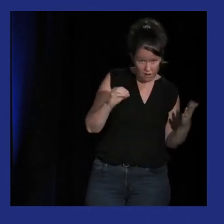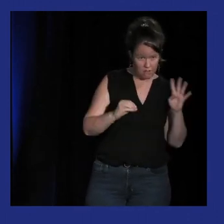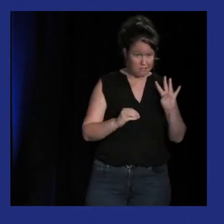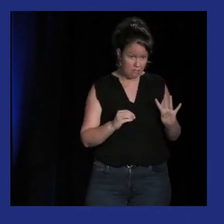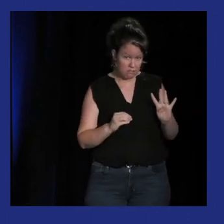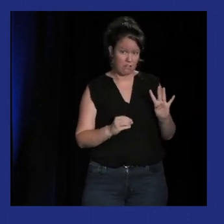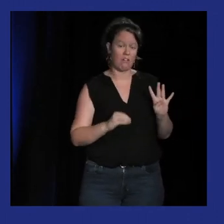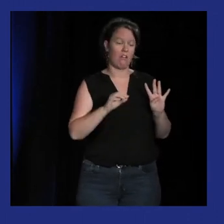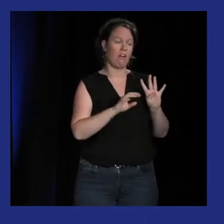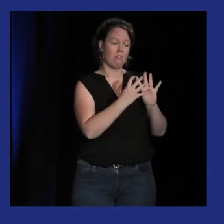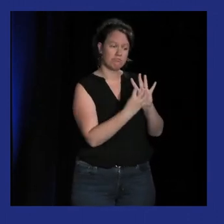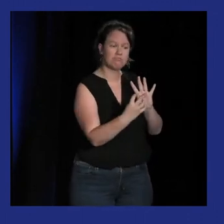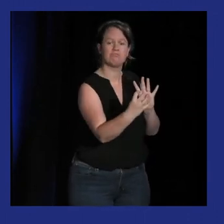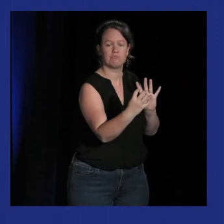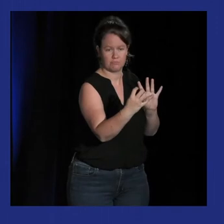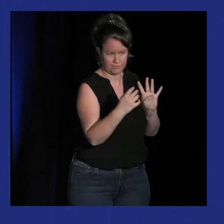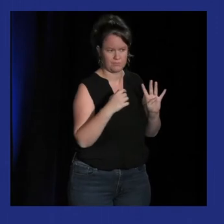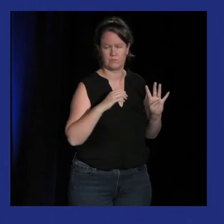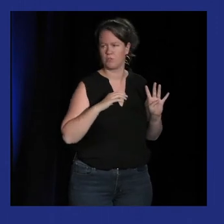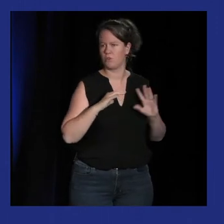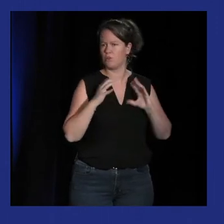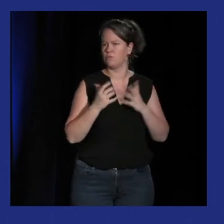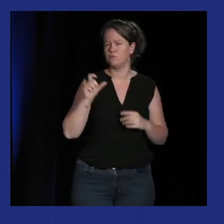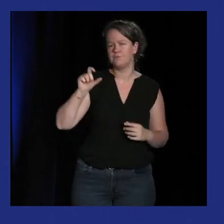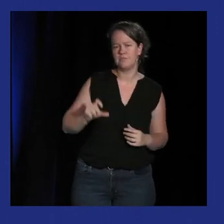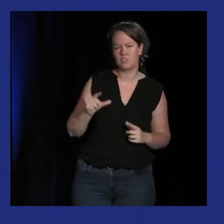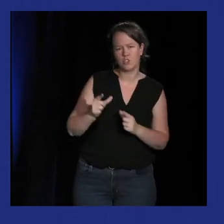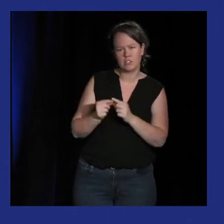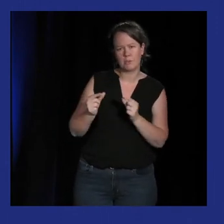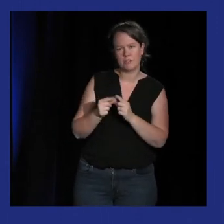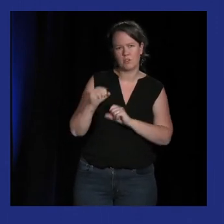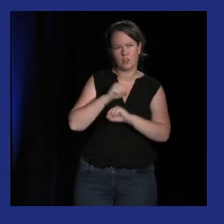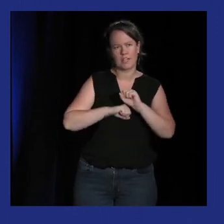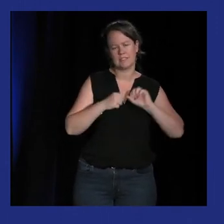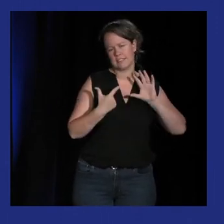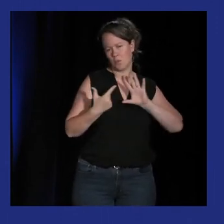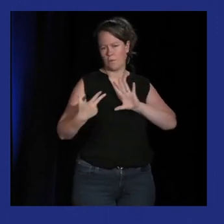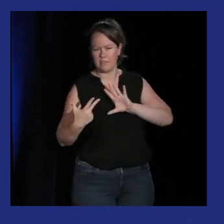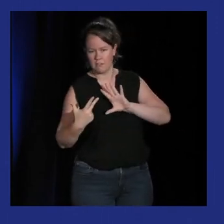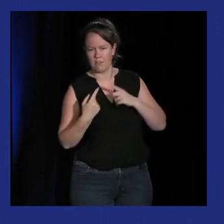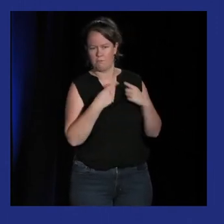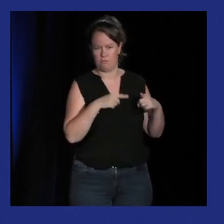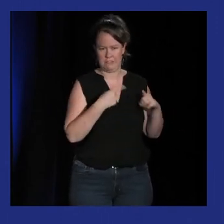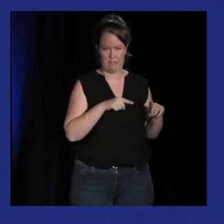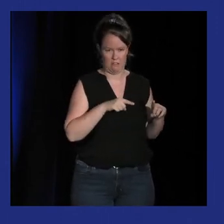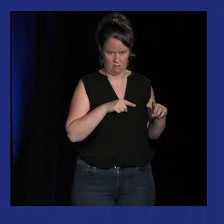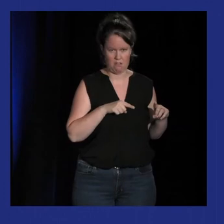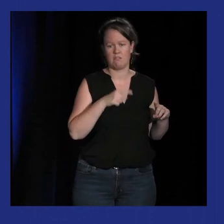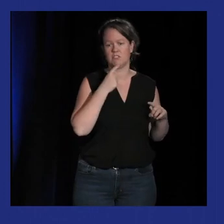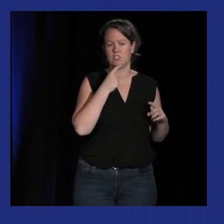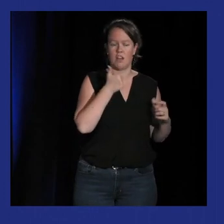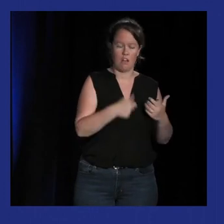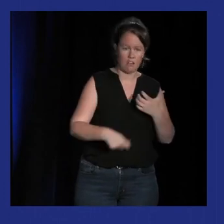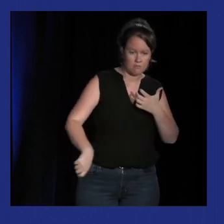l'ensemble le plus élevé qu'on a fait c'est avec yokoshimo Mora on avait 7 7 ou 8 musiciens sur scène donc on est sur de la musique de chambre